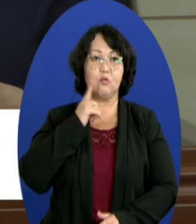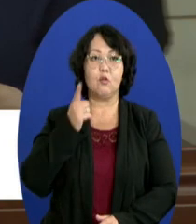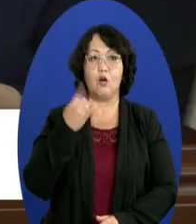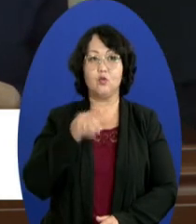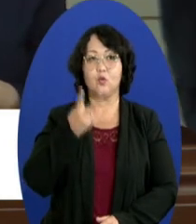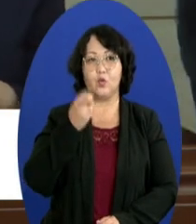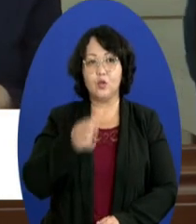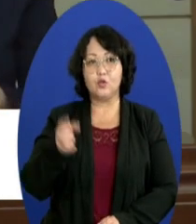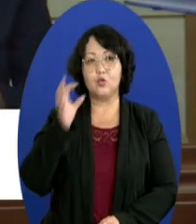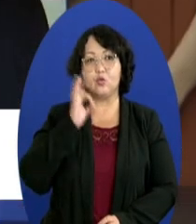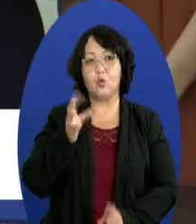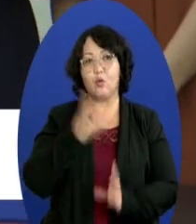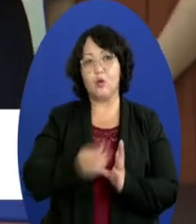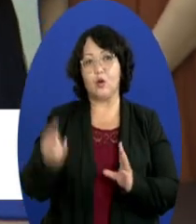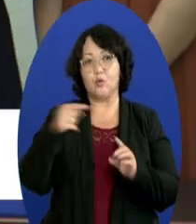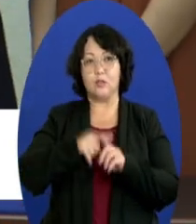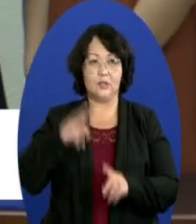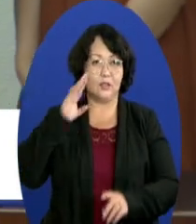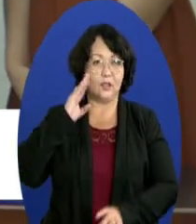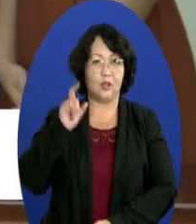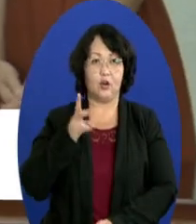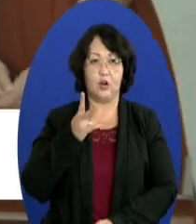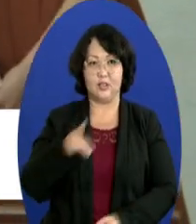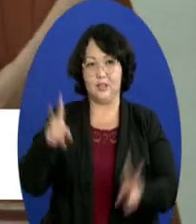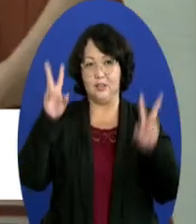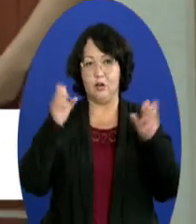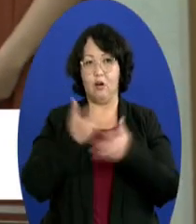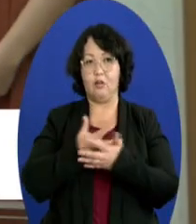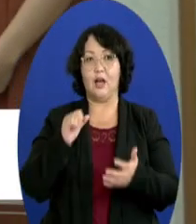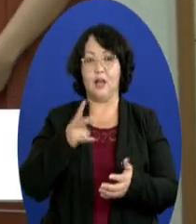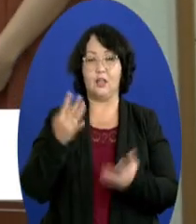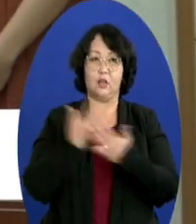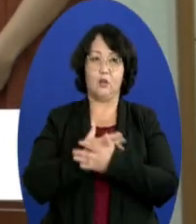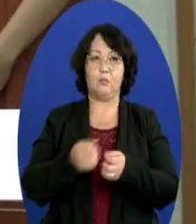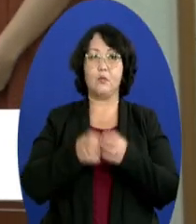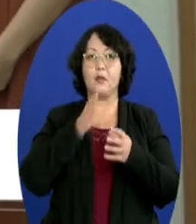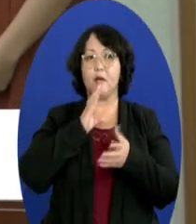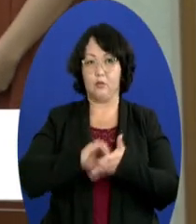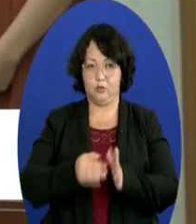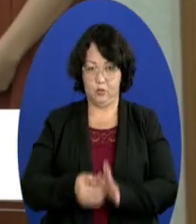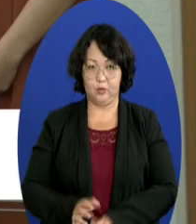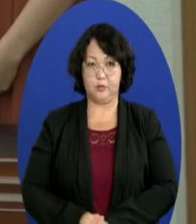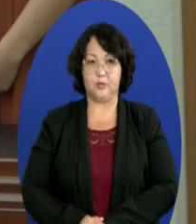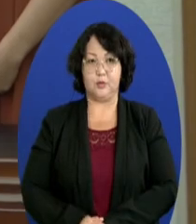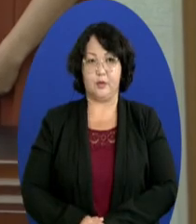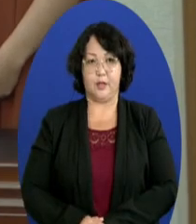үлгэр дуурайл болох цэрэг эх орны сэдвтэ олон ангид кино бүтээхээр мөн төлөвлөж байна.